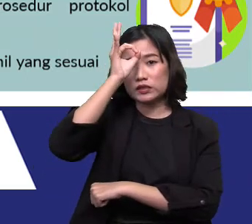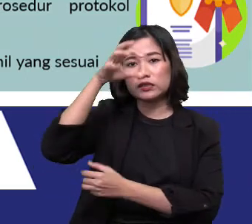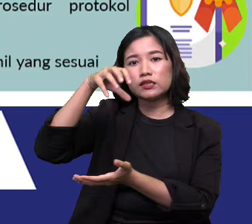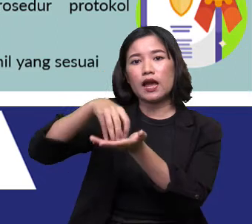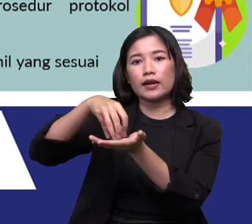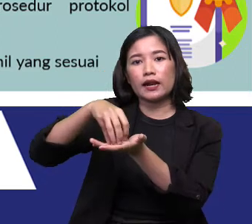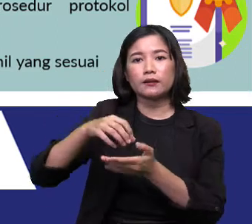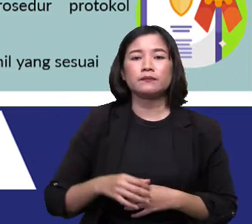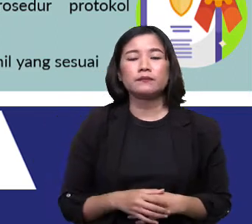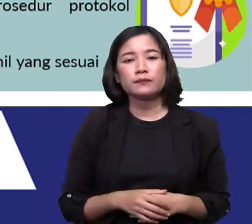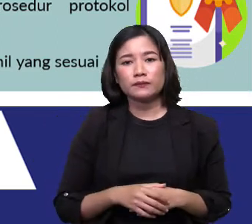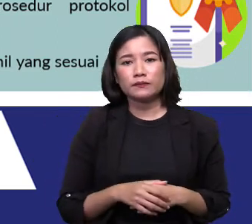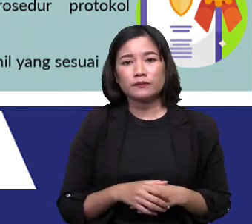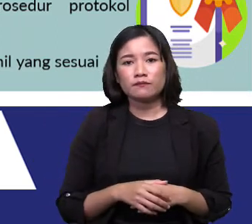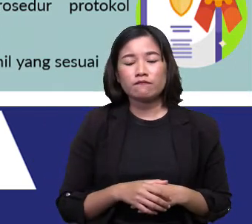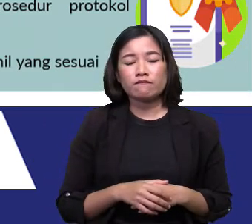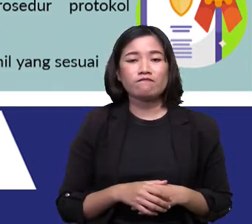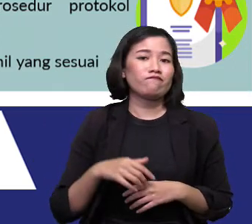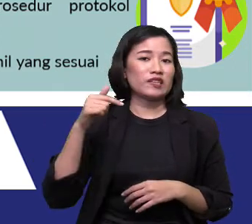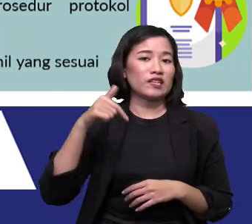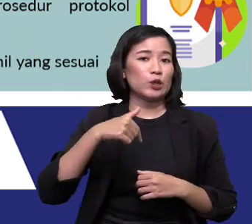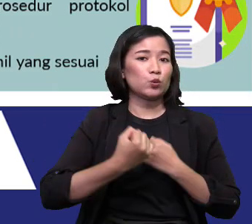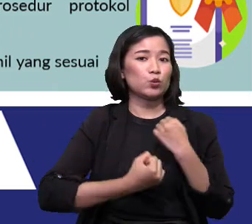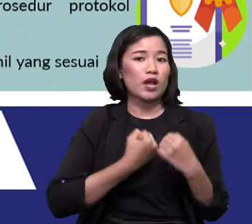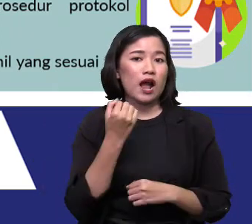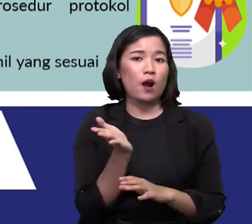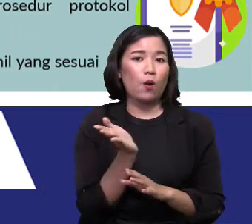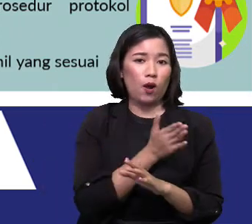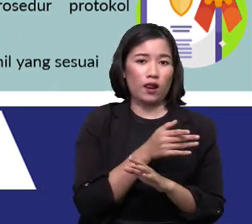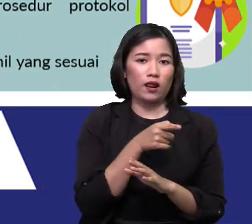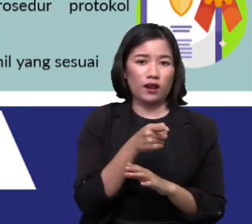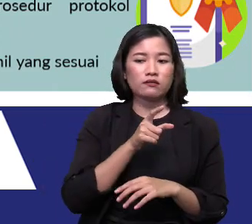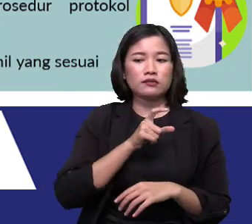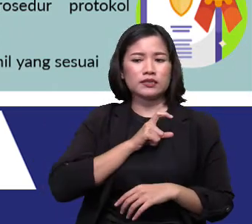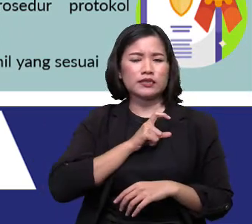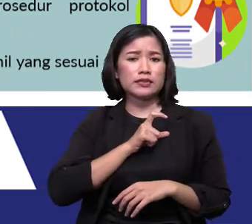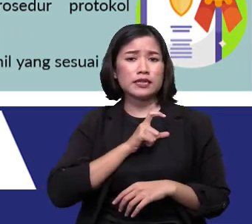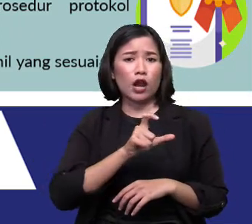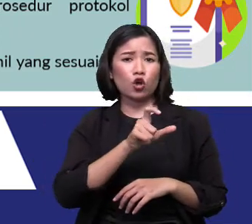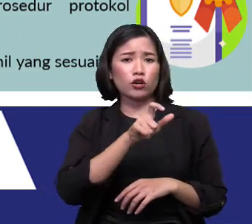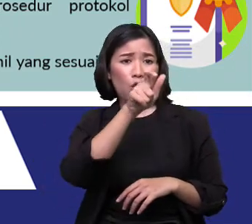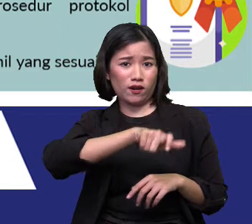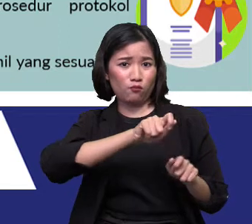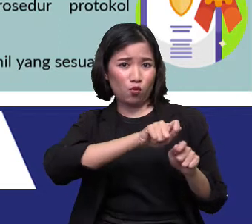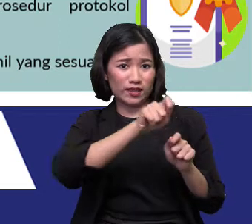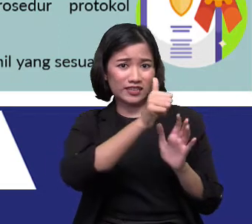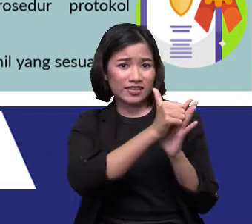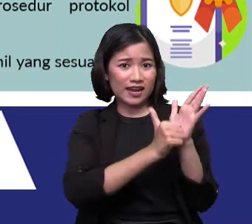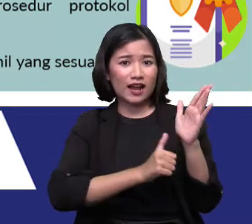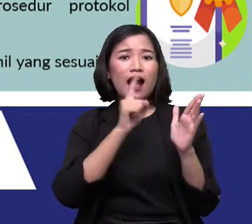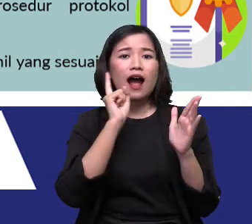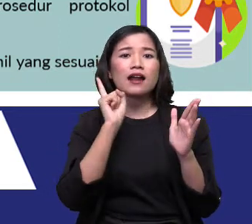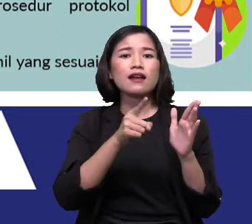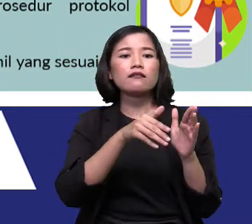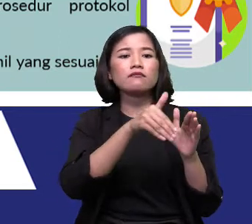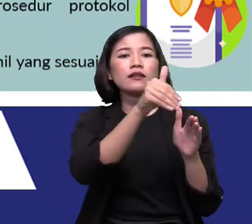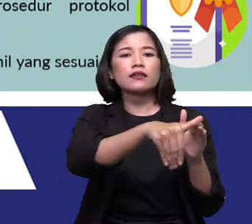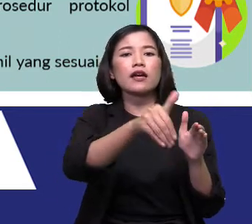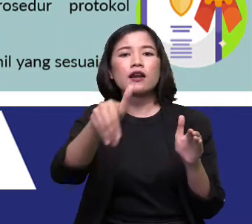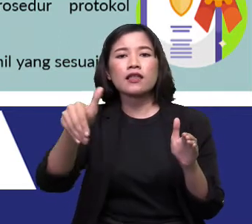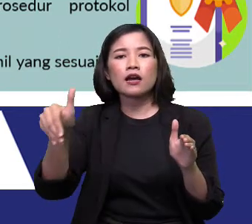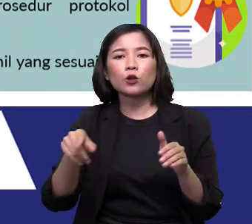Oleh karena itu sebagai upaya awal calon pihak penyelenggara acara perlu datang kepada tiga institusi ini